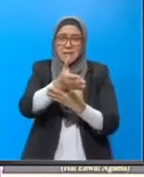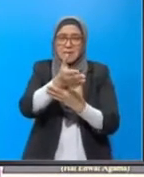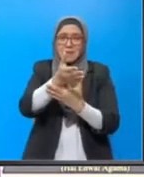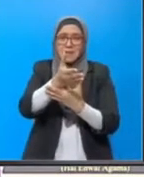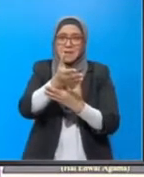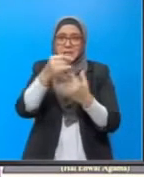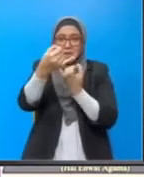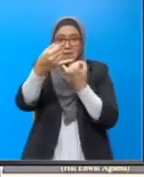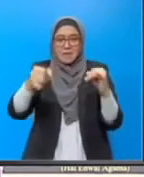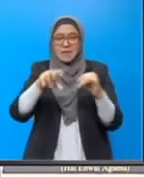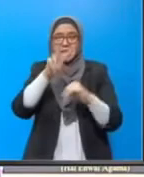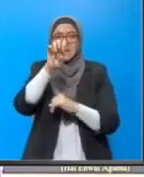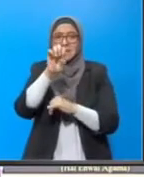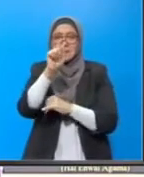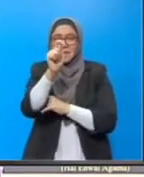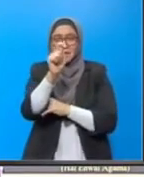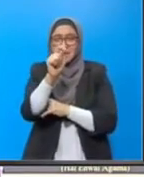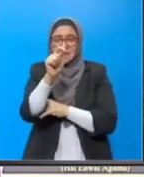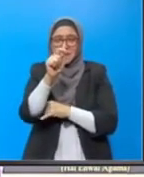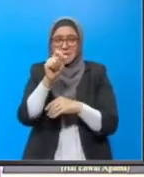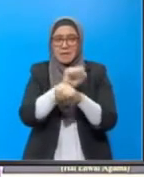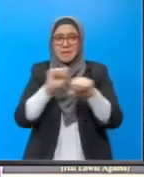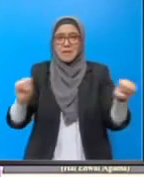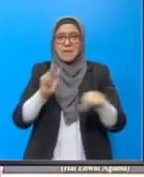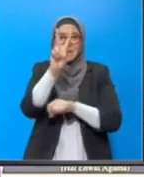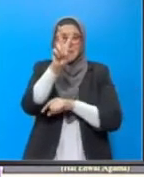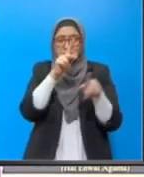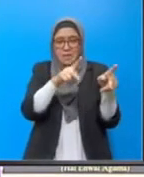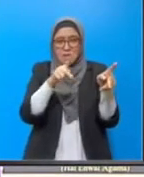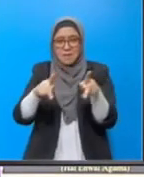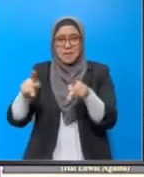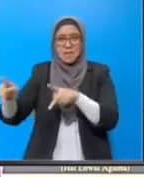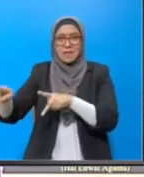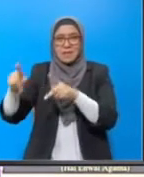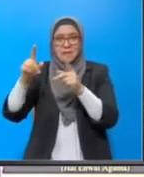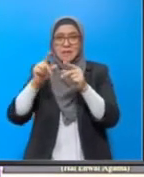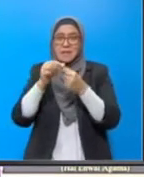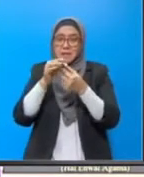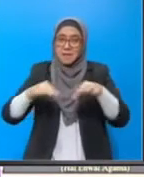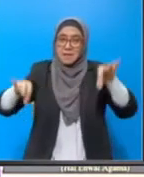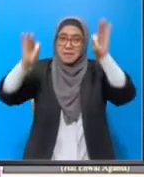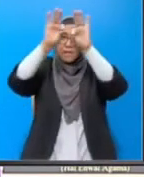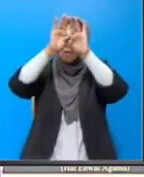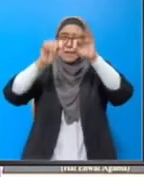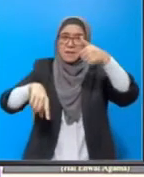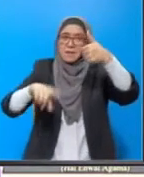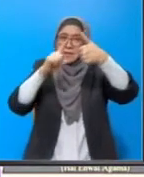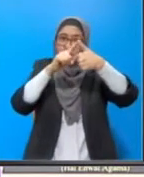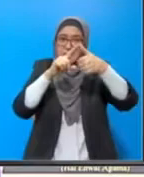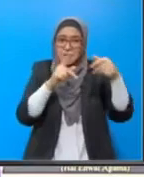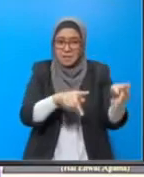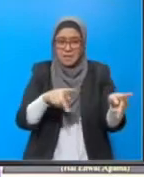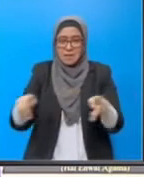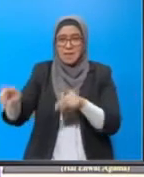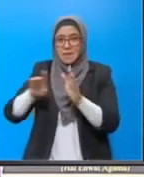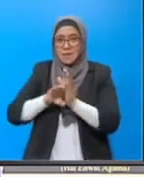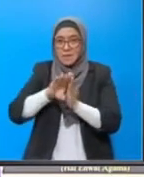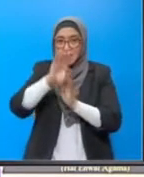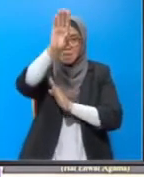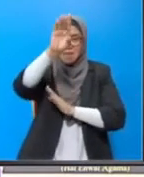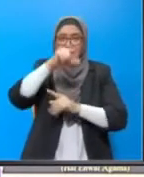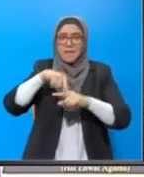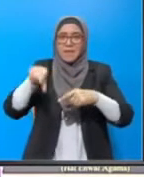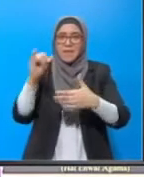menyediakan Duo plan strategi utama yaitu plan strategi pembangunan industri daging negara yang